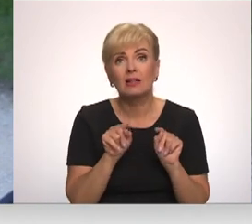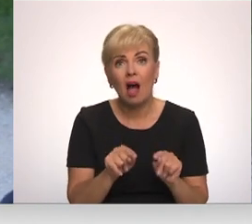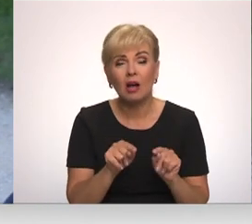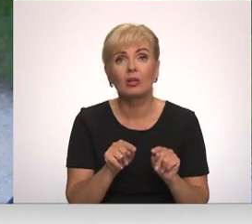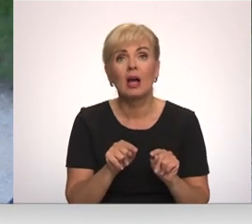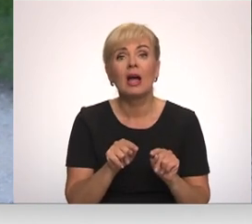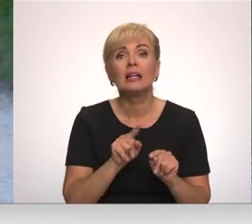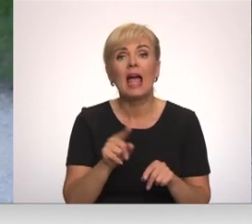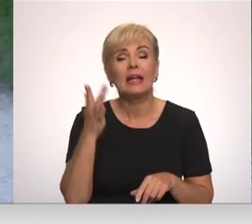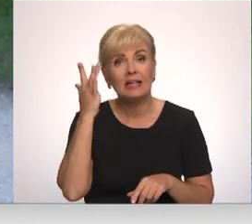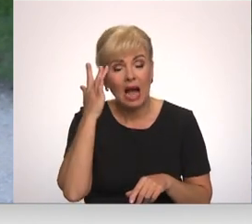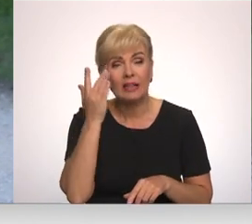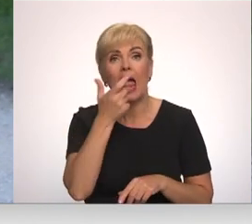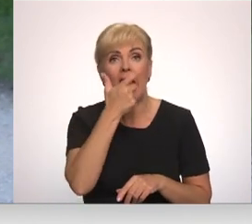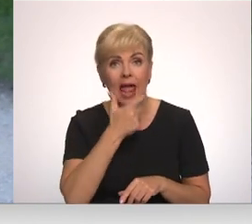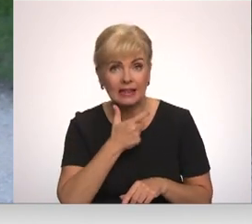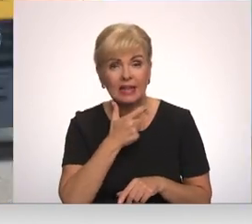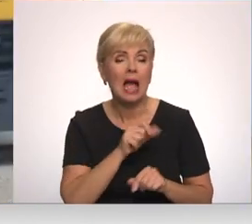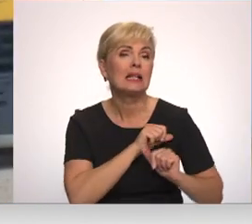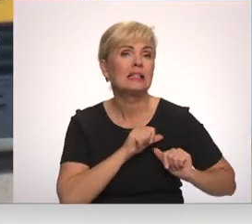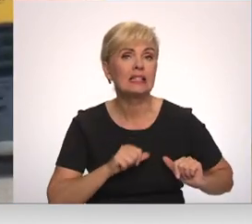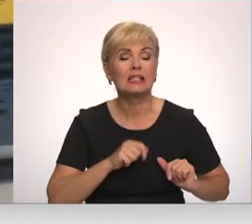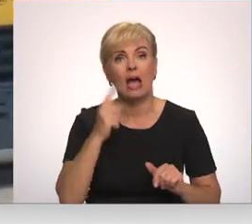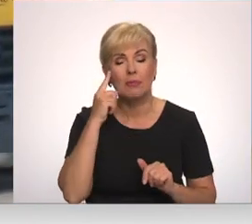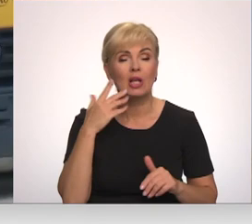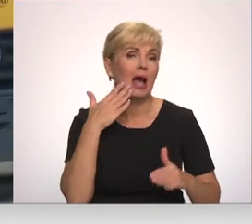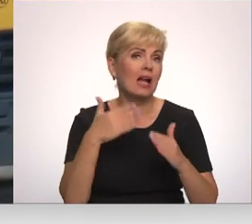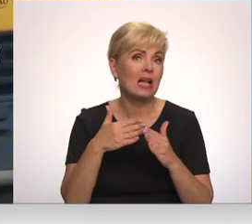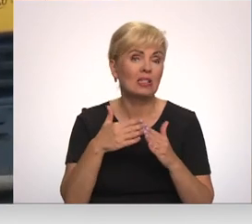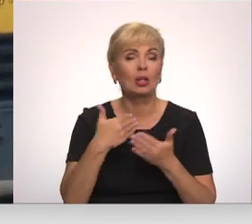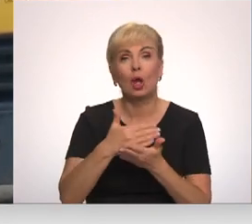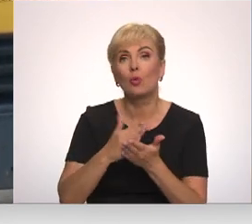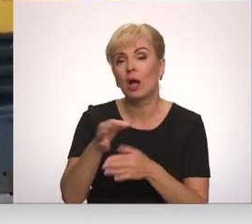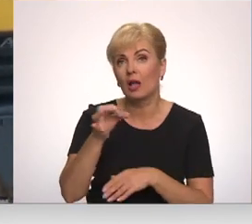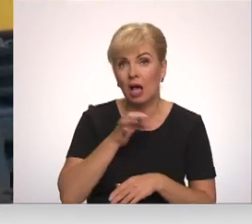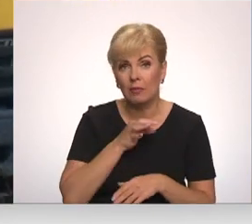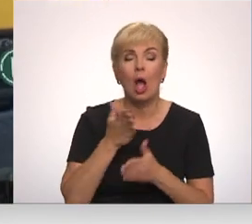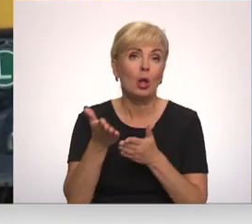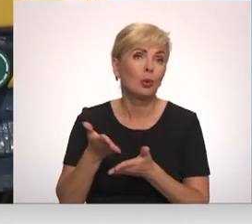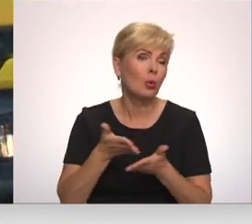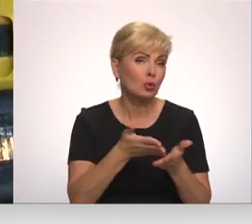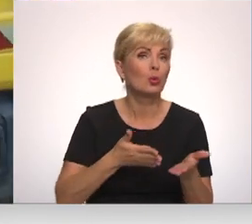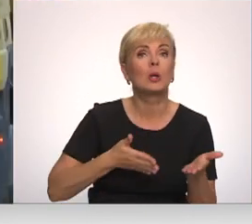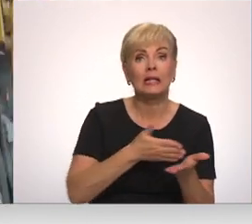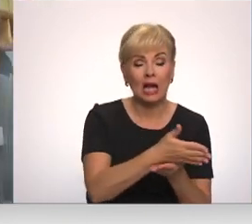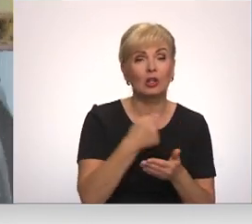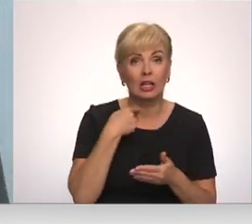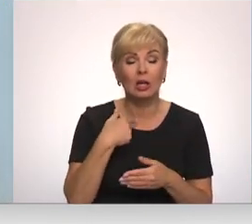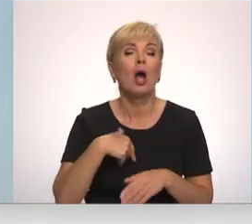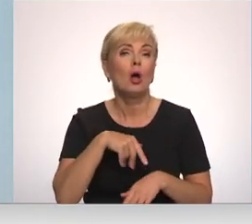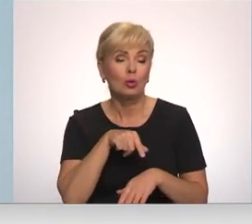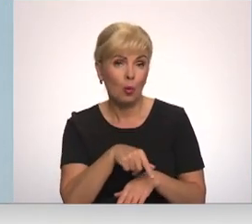vēl ir tāds iedzīns, ka ētika ir sirdsapziņa. Rēdzeknis nūdaļā atbildē, ka grīzitēs Reigā, to mēs arī